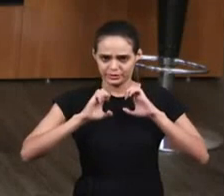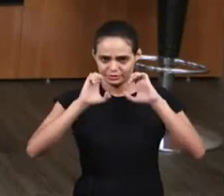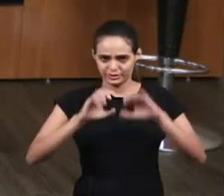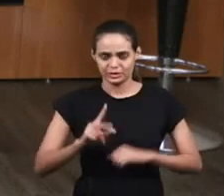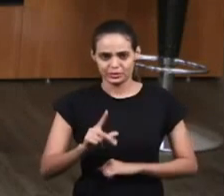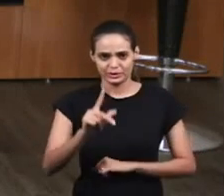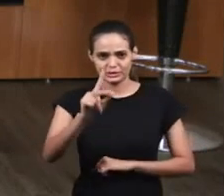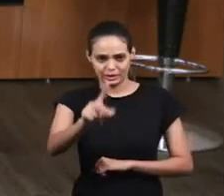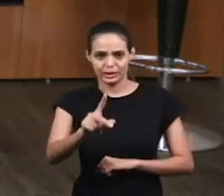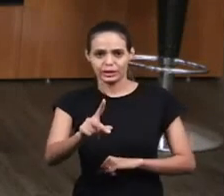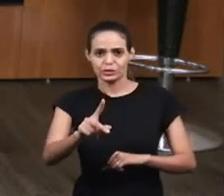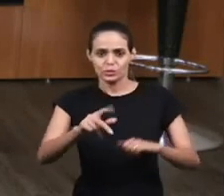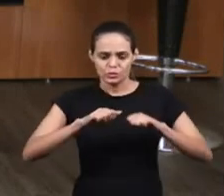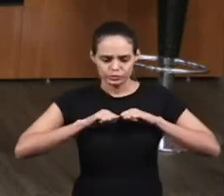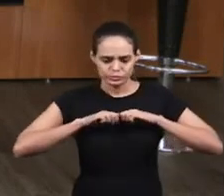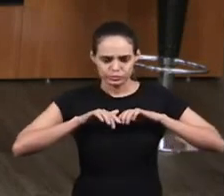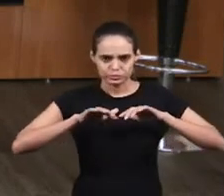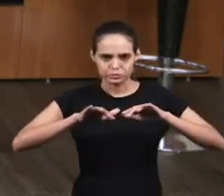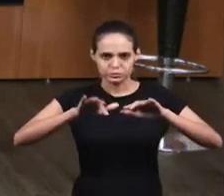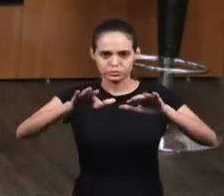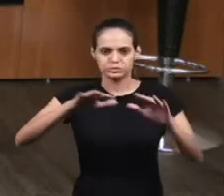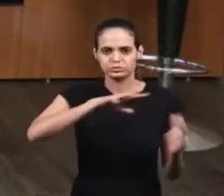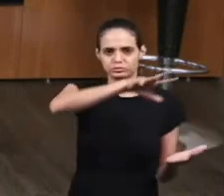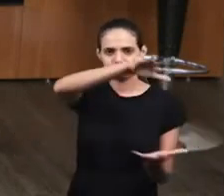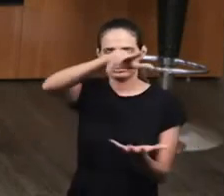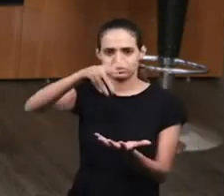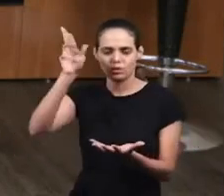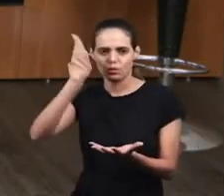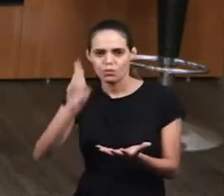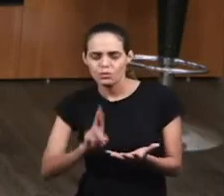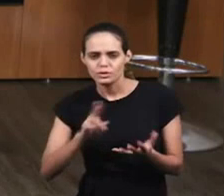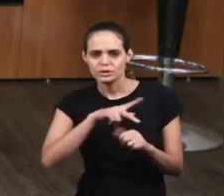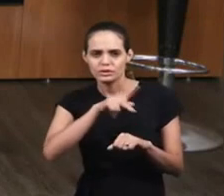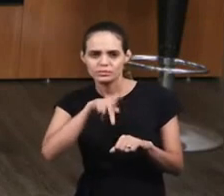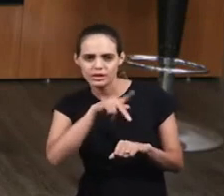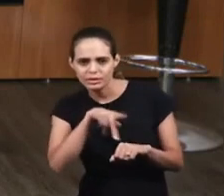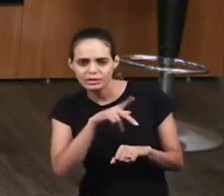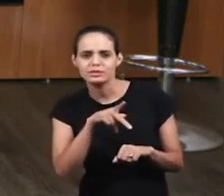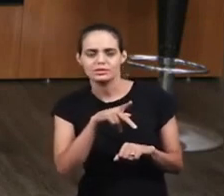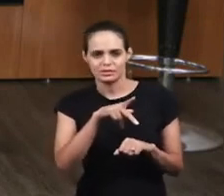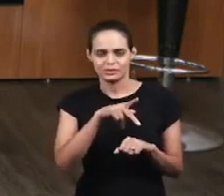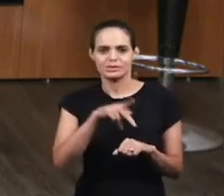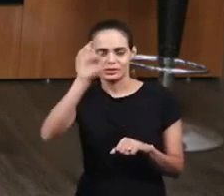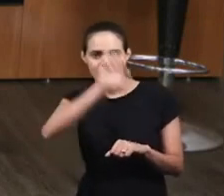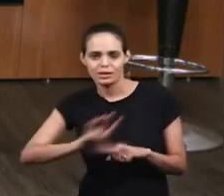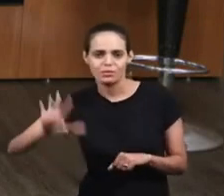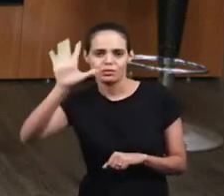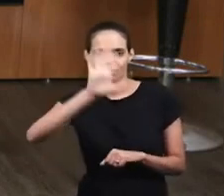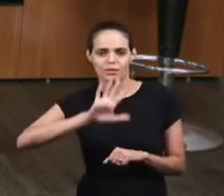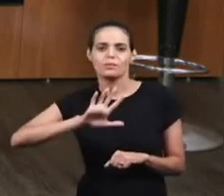es erreicht immer mehr Orte der Welt. Neben Russland, Osteuropa, Israel und den USA